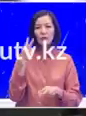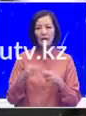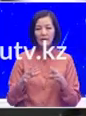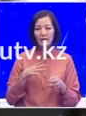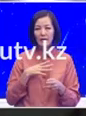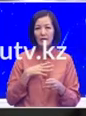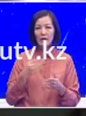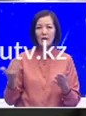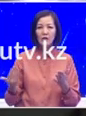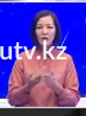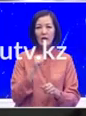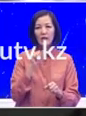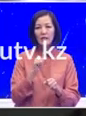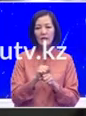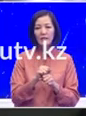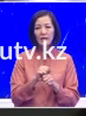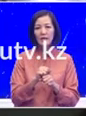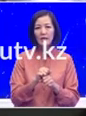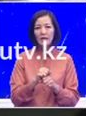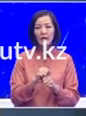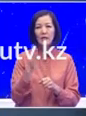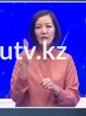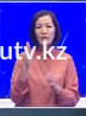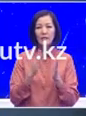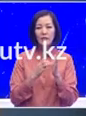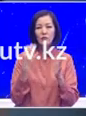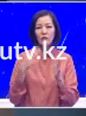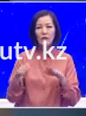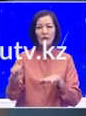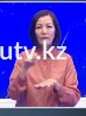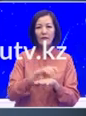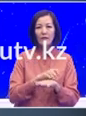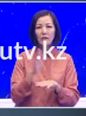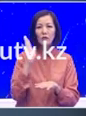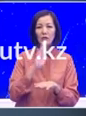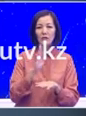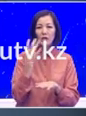керек. Жаңа станция 840 мың шаршы метр аумақты ыстық сумен және жылумен қамтиды.